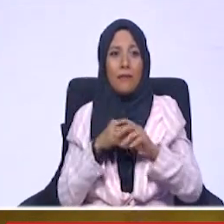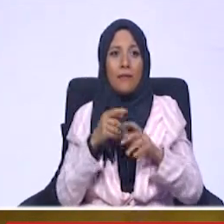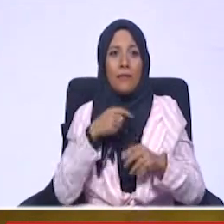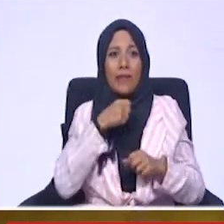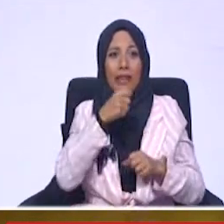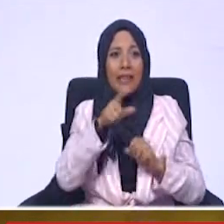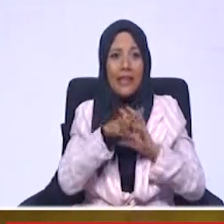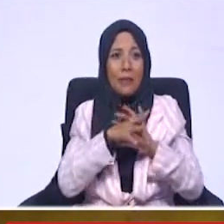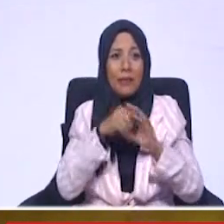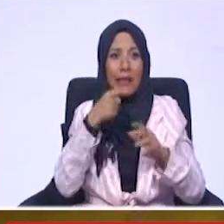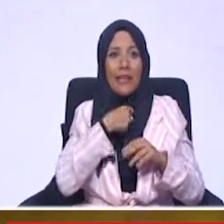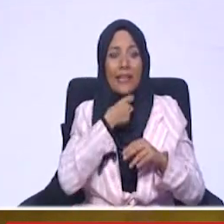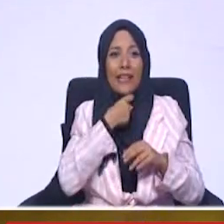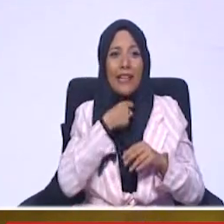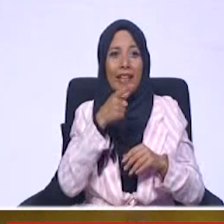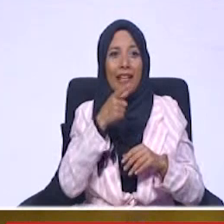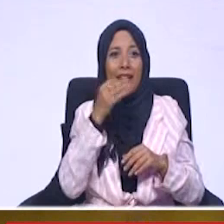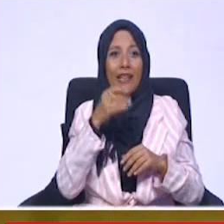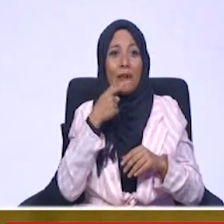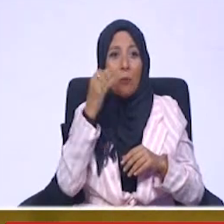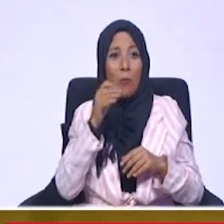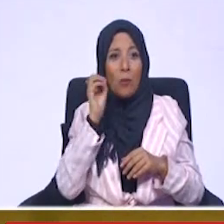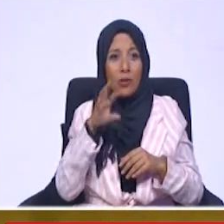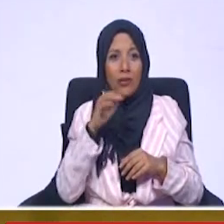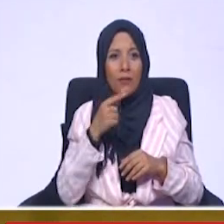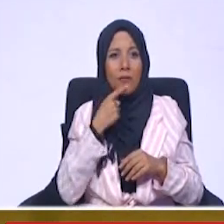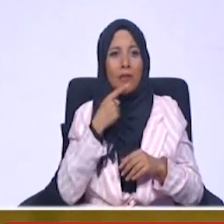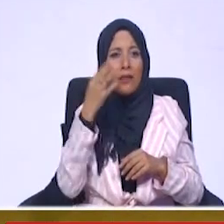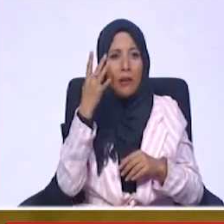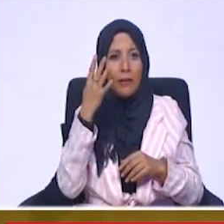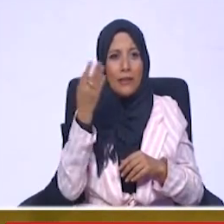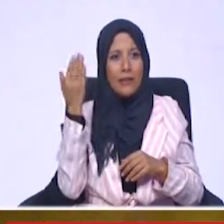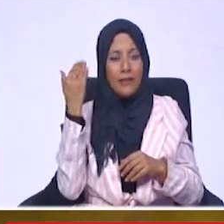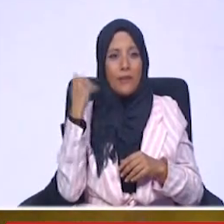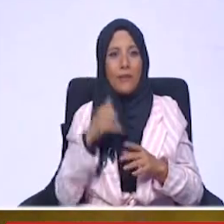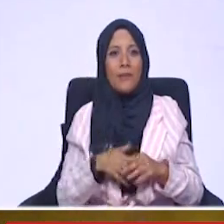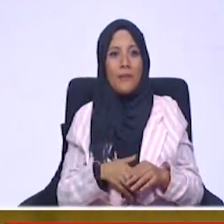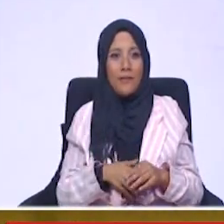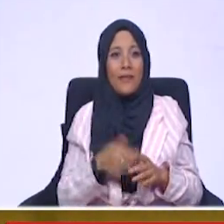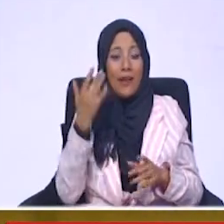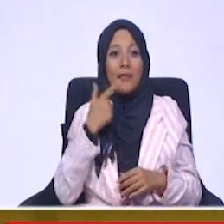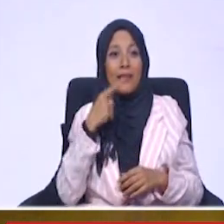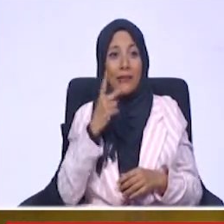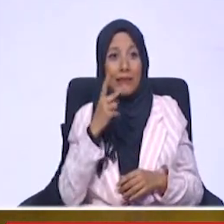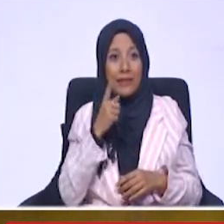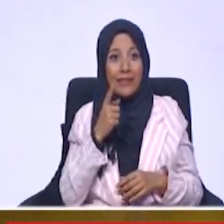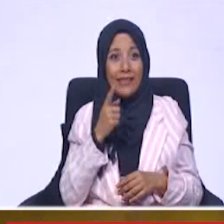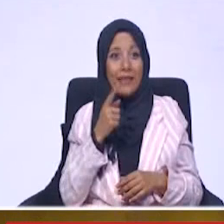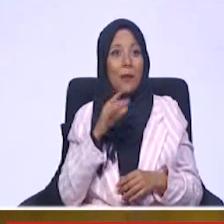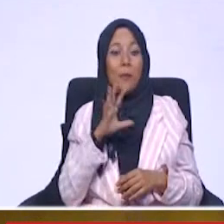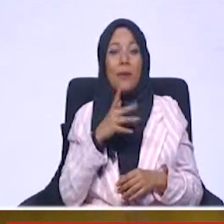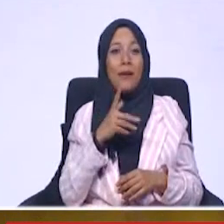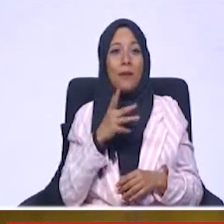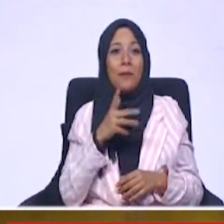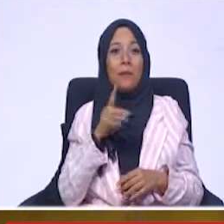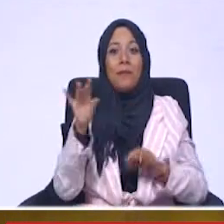وازاي تعلمت الالقاء انت مفوه ما شاء الله من اربع سنين فاتوا انت عندك سبع سنين يعني اه طب مين اللي بيختار